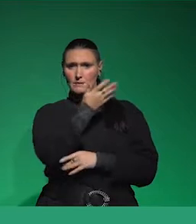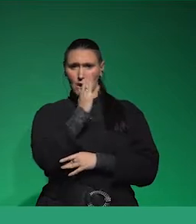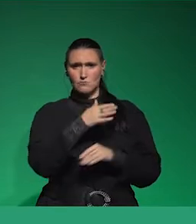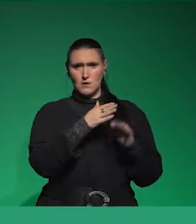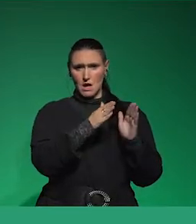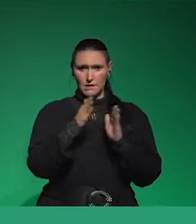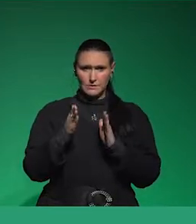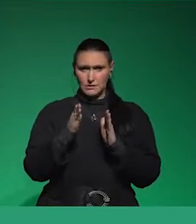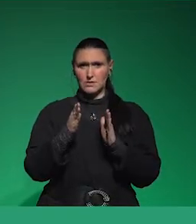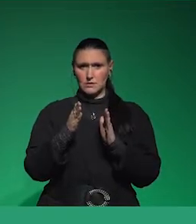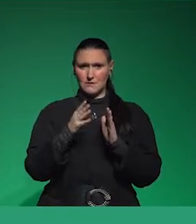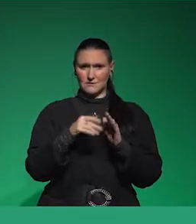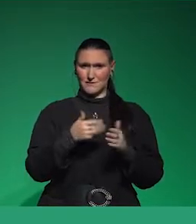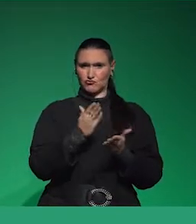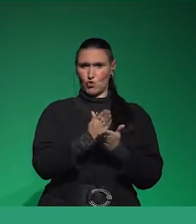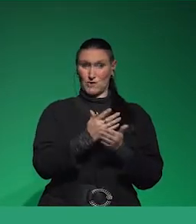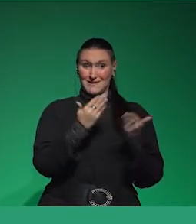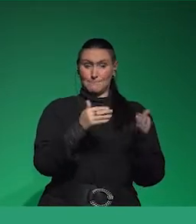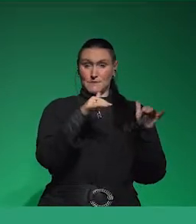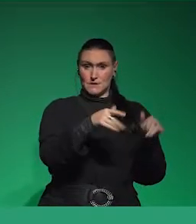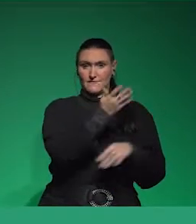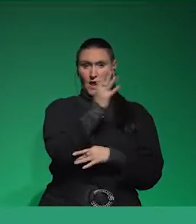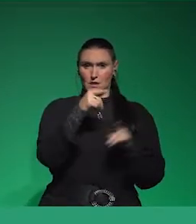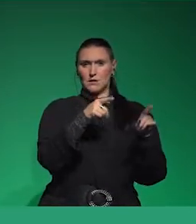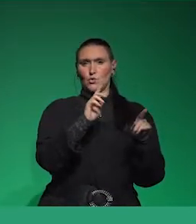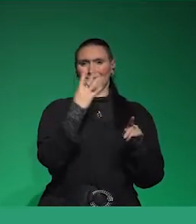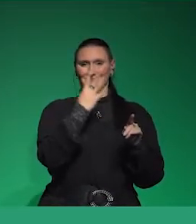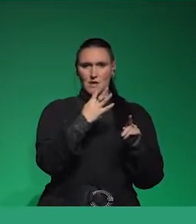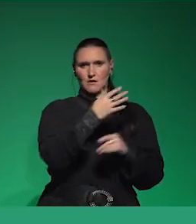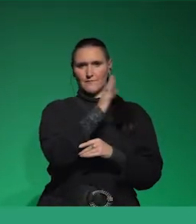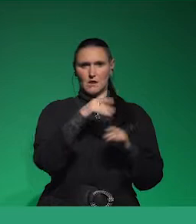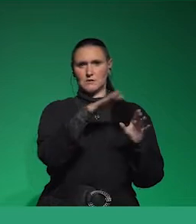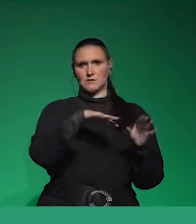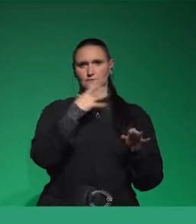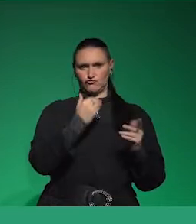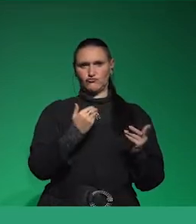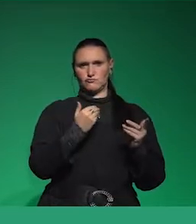jedem Baumbestand, also im Wald haben. Das heißt, wir wollen das mischen.